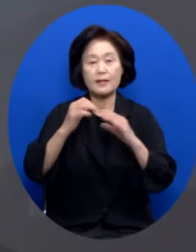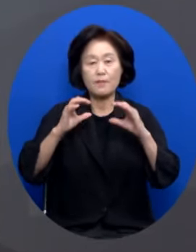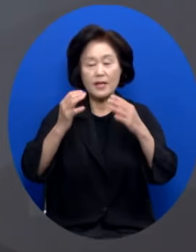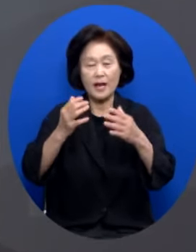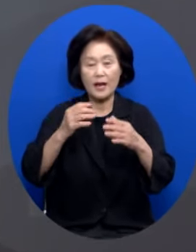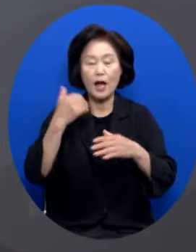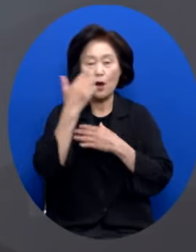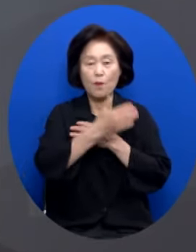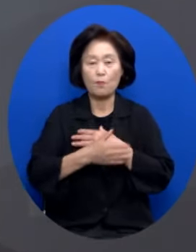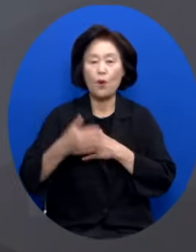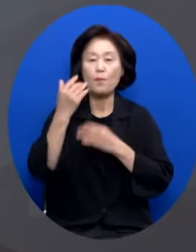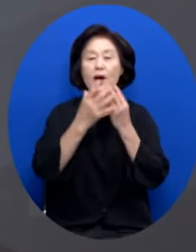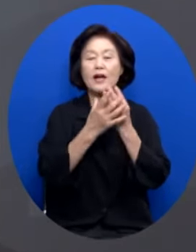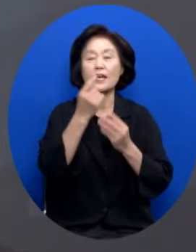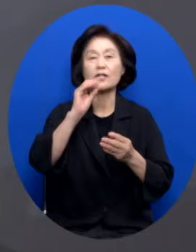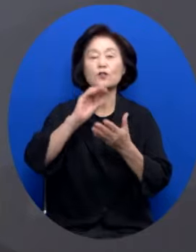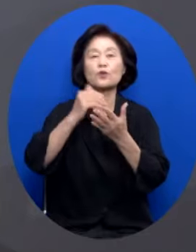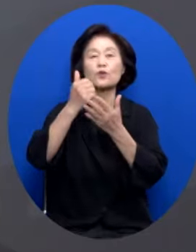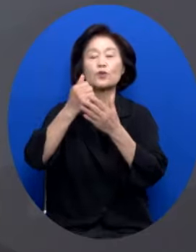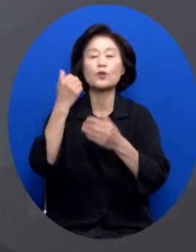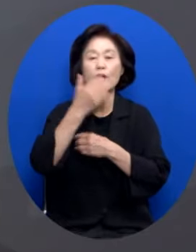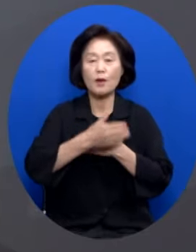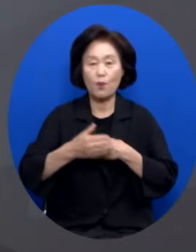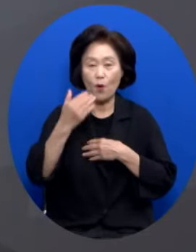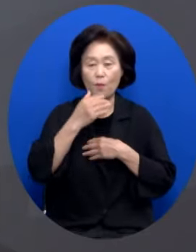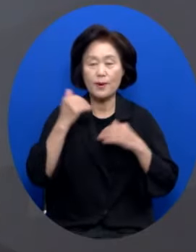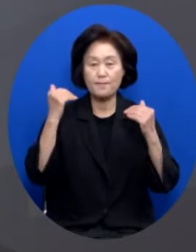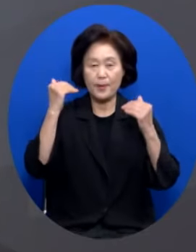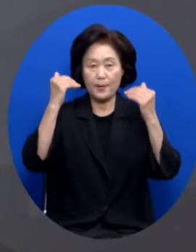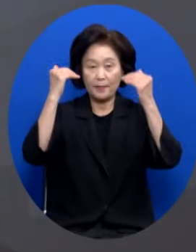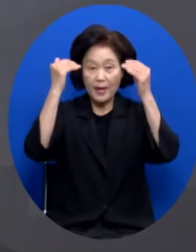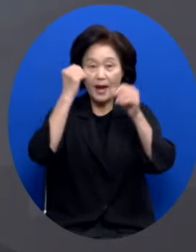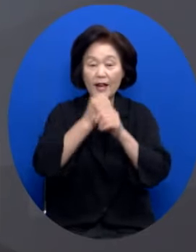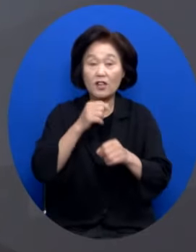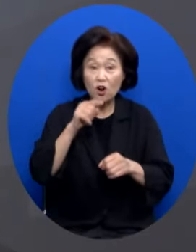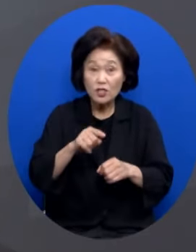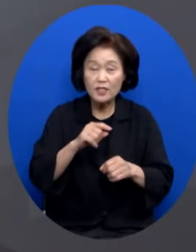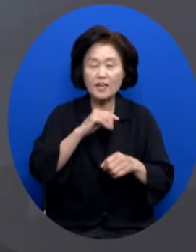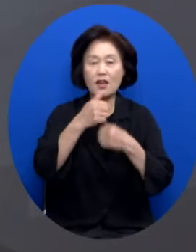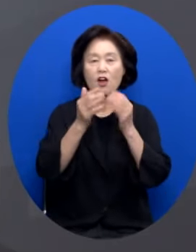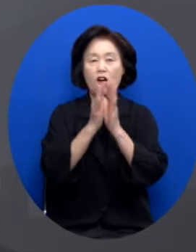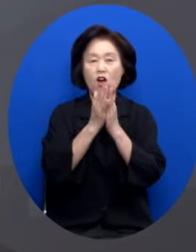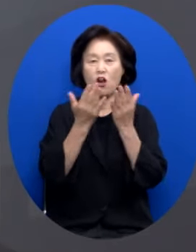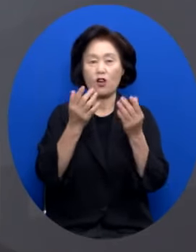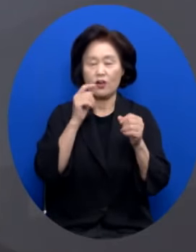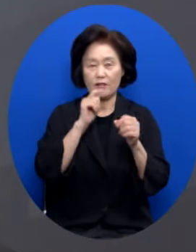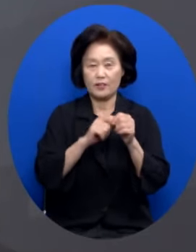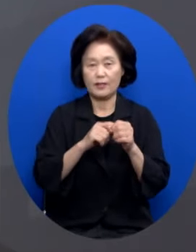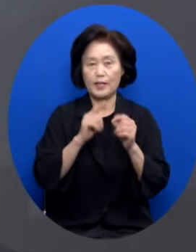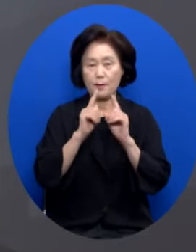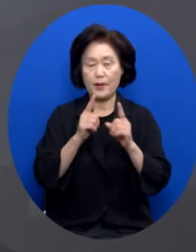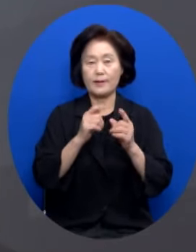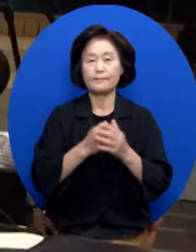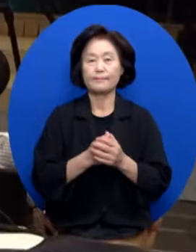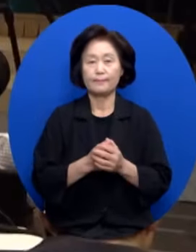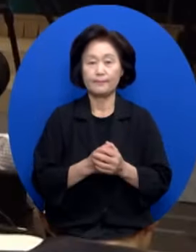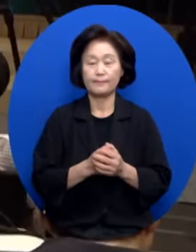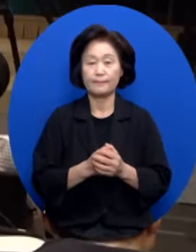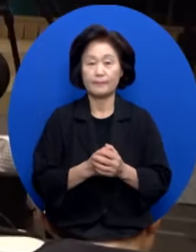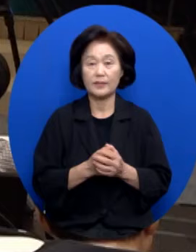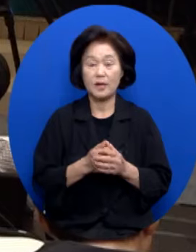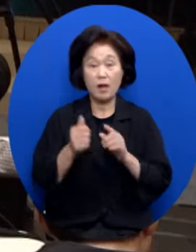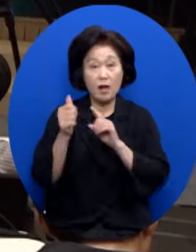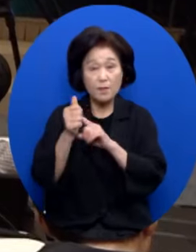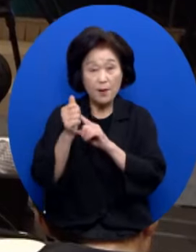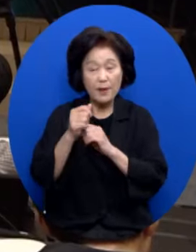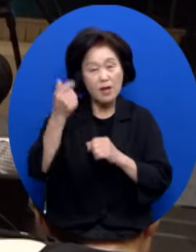한 몸인 그리스도의 몸을 자라게 하는 일이 바로 성경적이라고 그를 믿었기 때문입니다. 팀